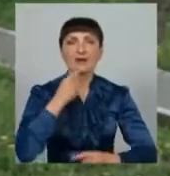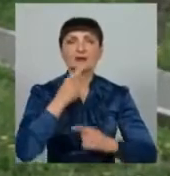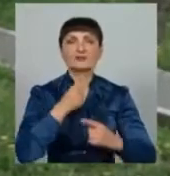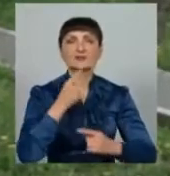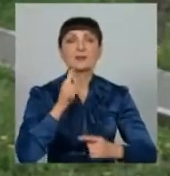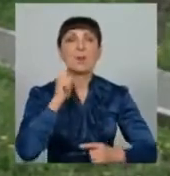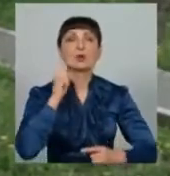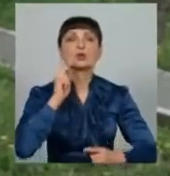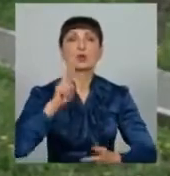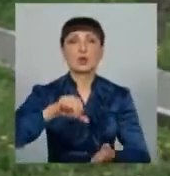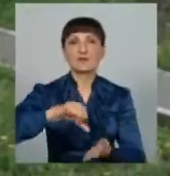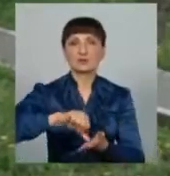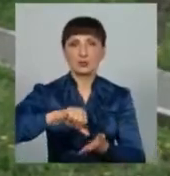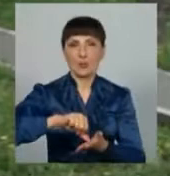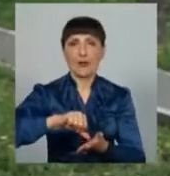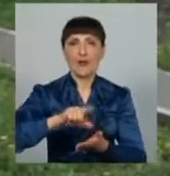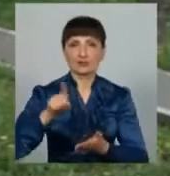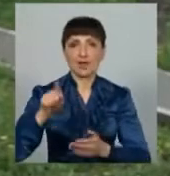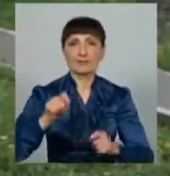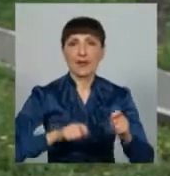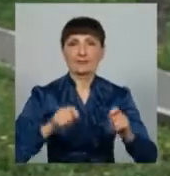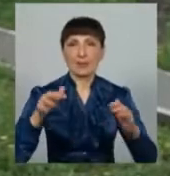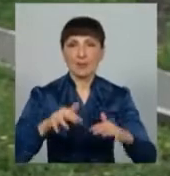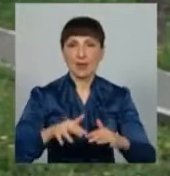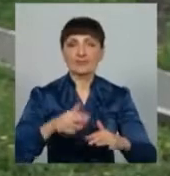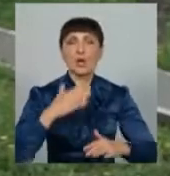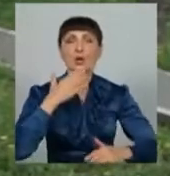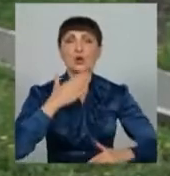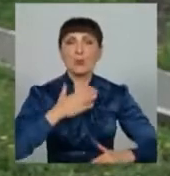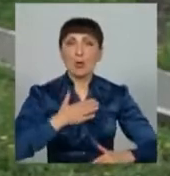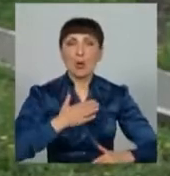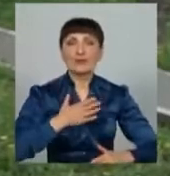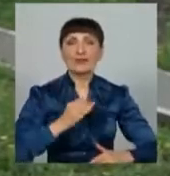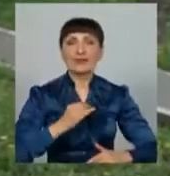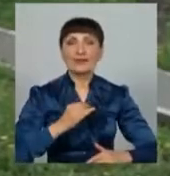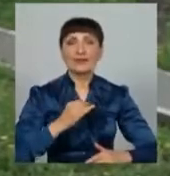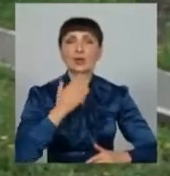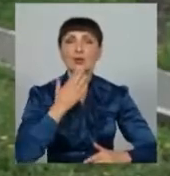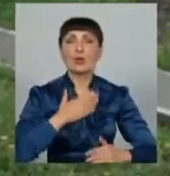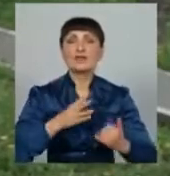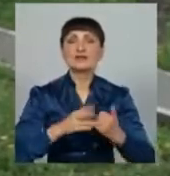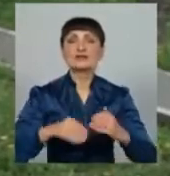молодых выступающих, любовь и патриотизм